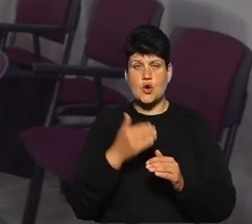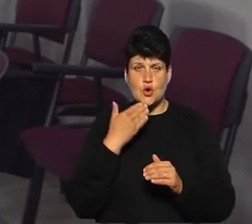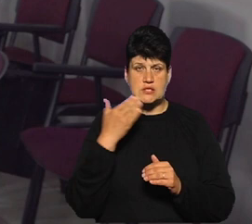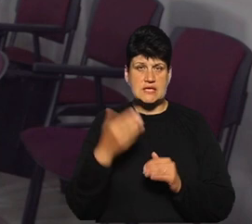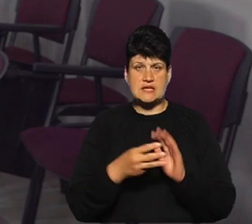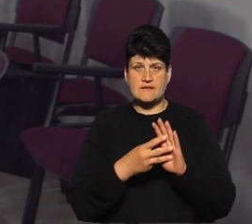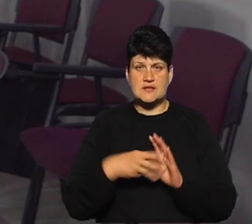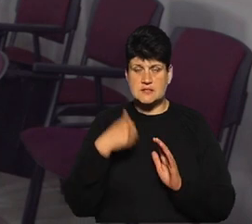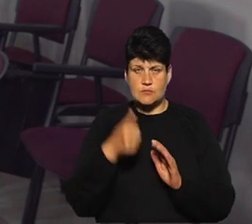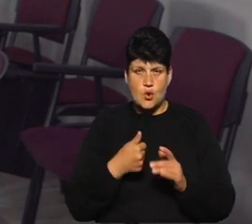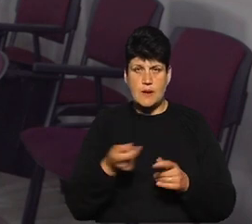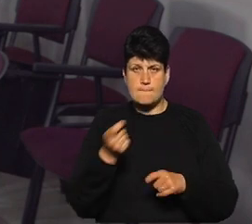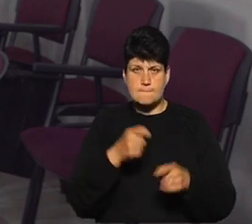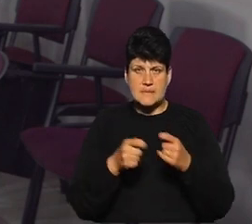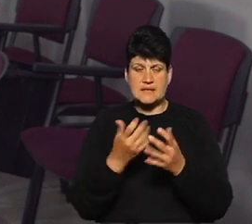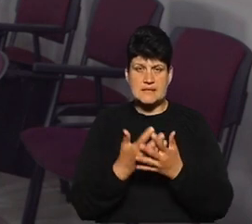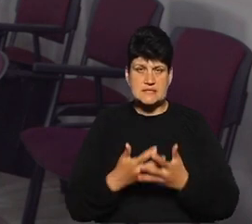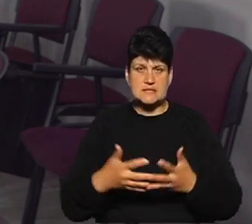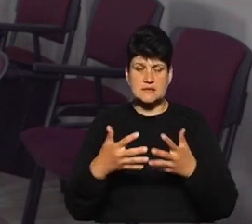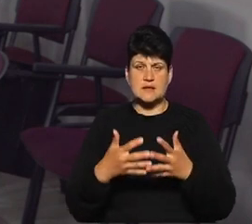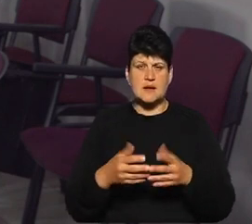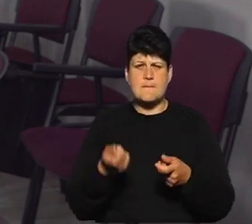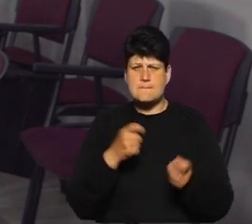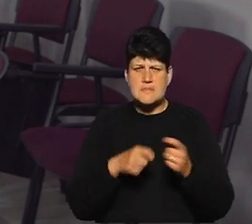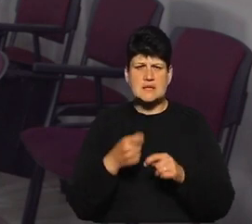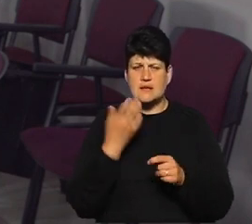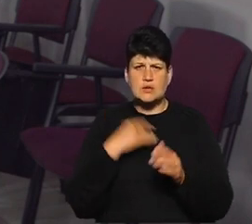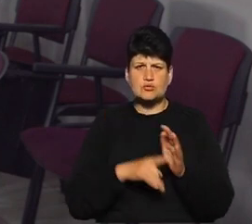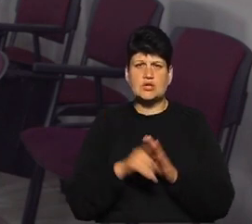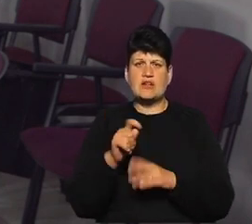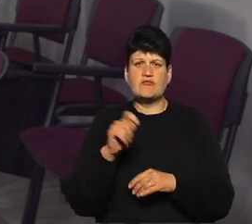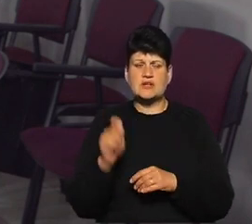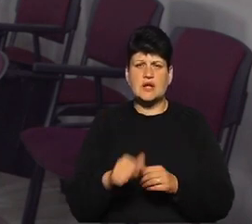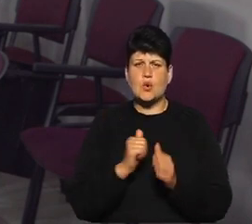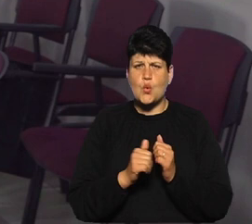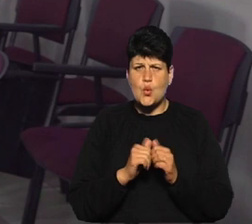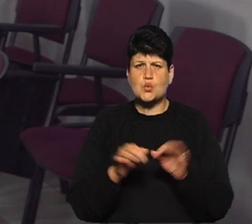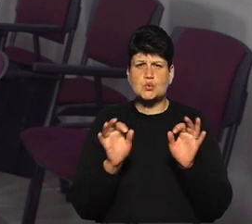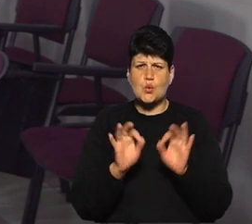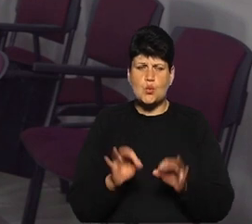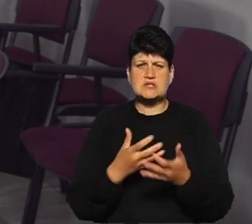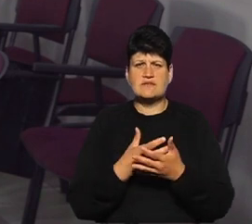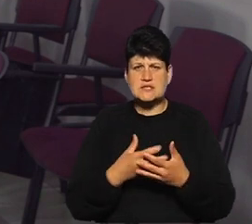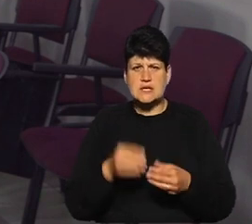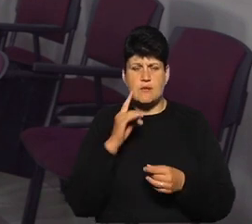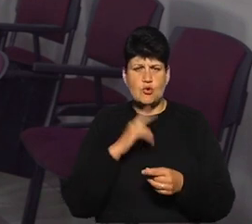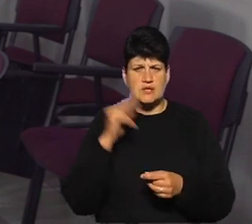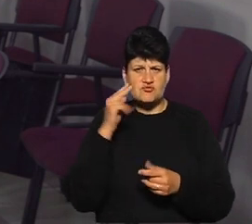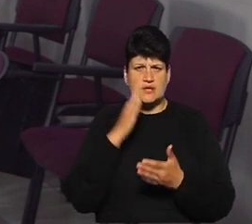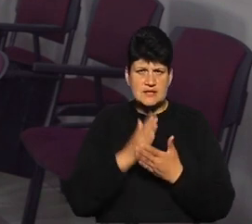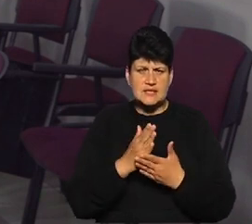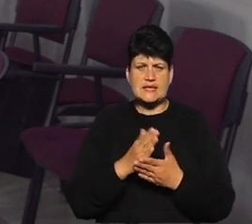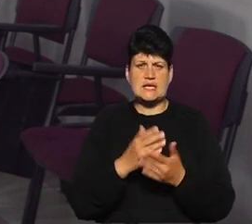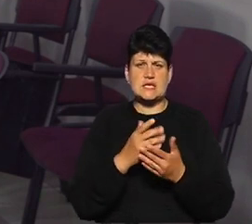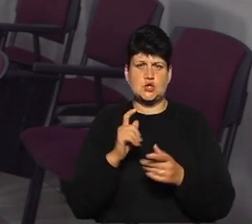факультет плете. Сплете, відколи почалась війна. Ось кожна осінь, весна, поки йде навчання, студенти плетуть. Ну